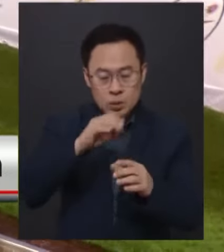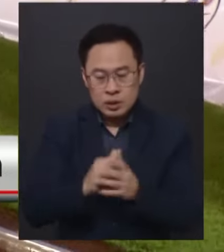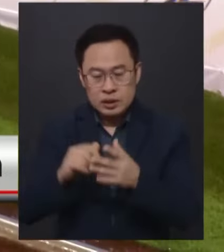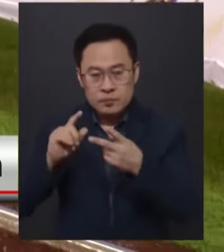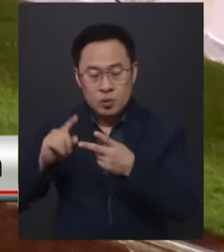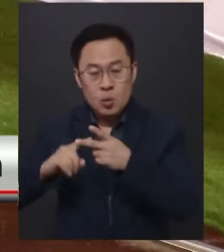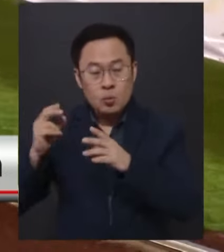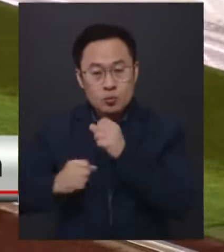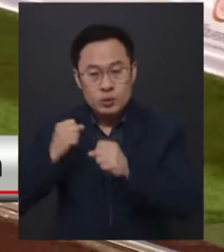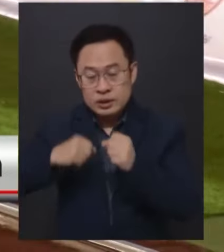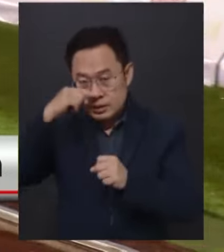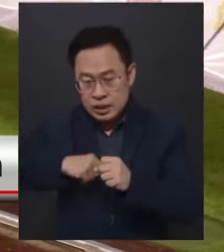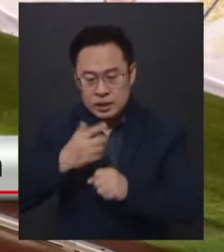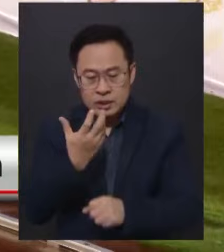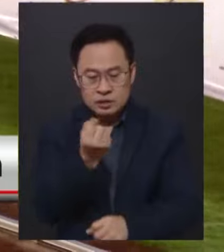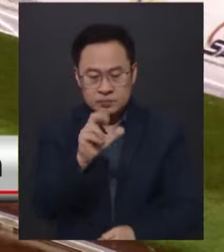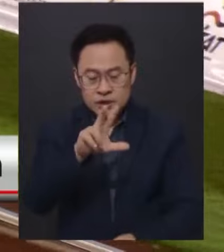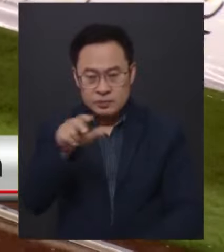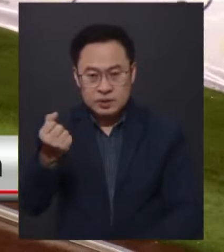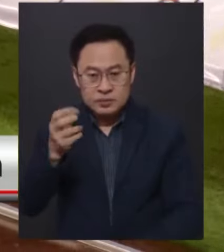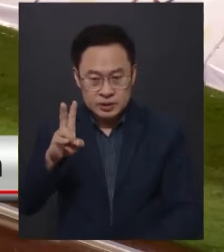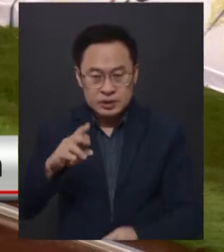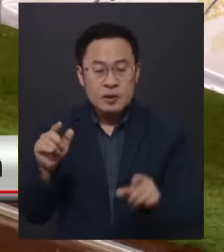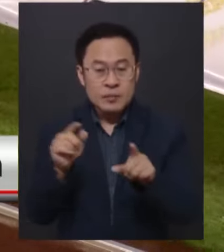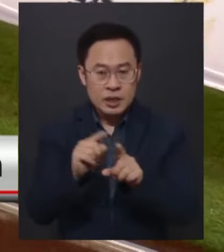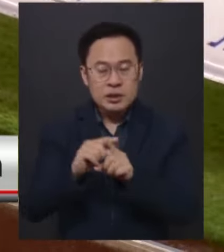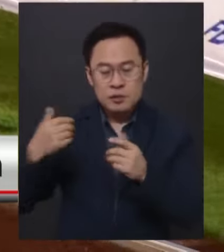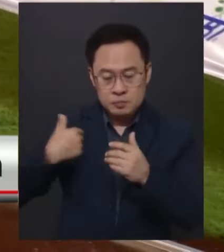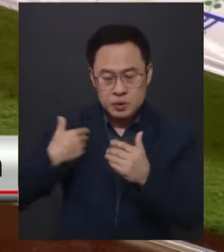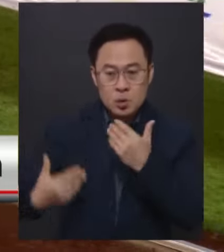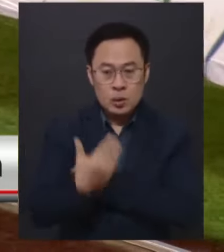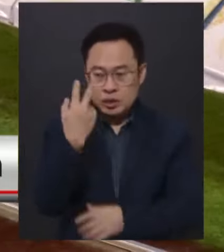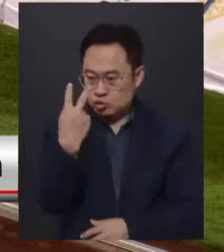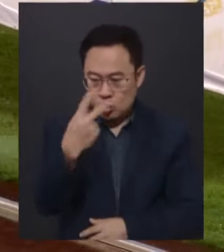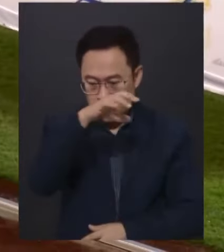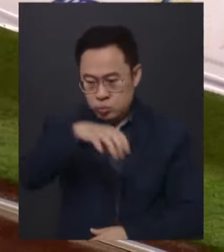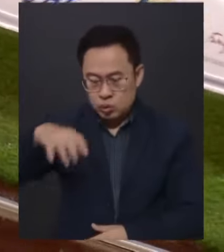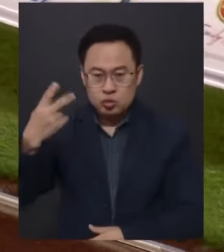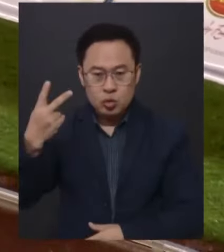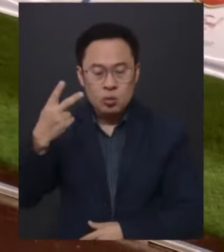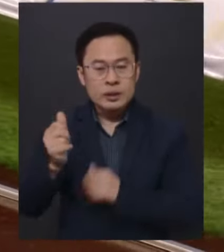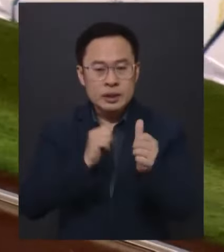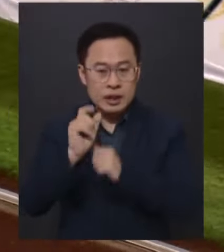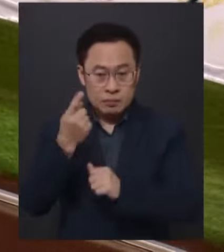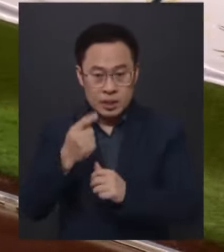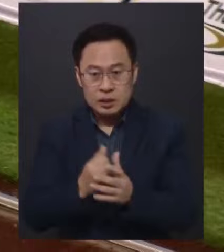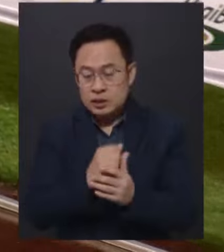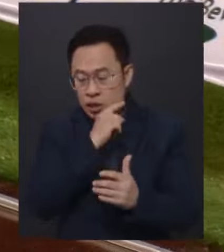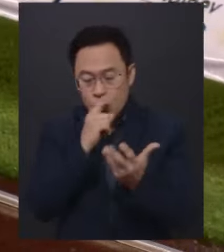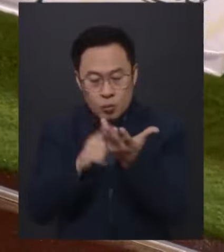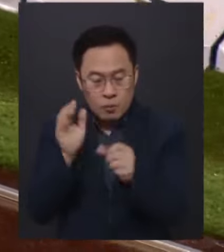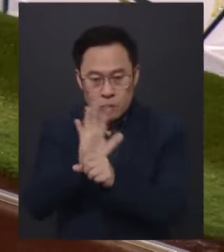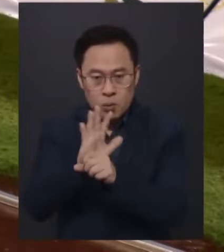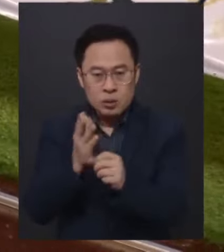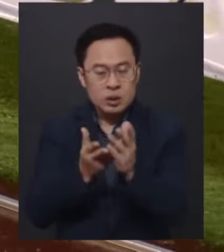Openวันที่ 13-17มิถุนายนก็ถือว่ายังเป็นโอกาสโค้งสุดท้ายในการลุ้นทำสถิติไปโอลิมปิกแต่ว่าเมื่อ